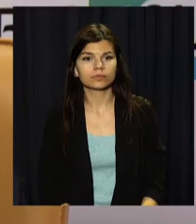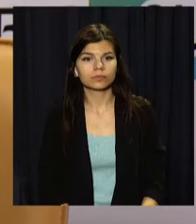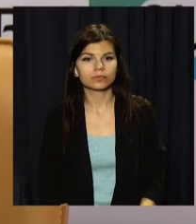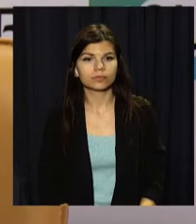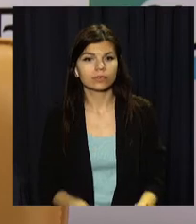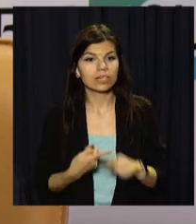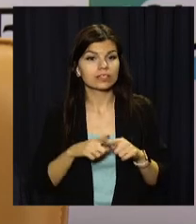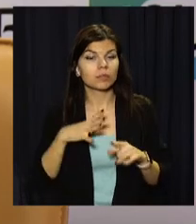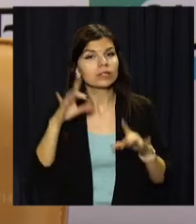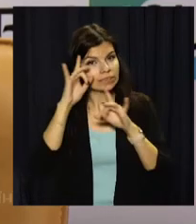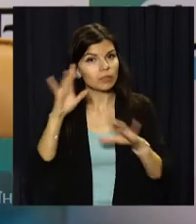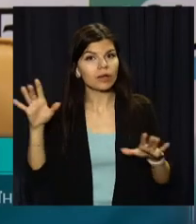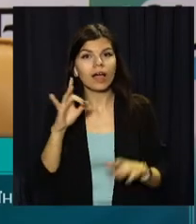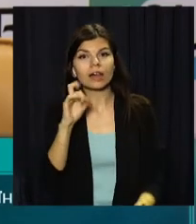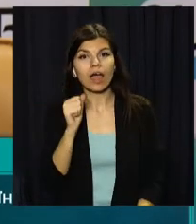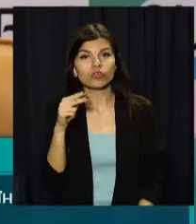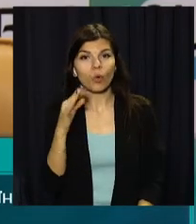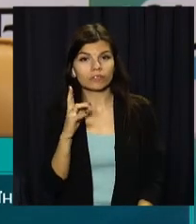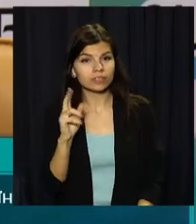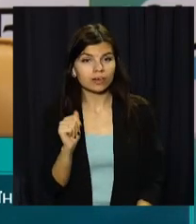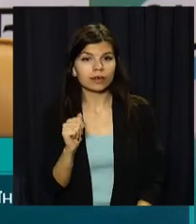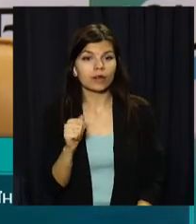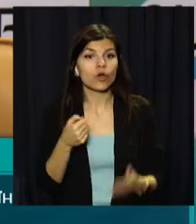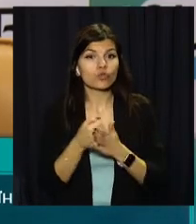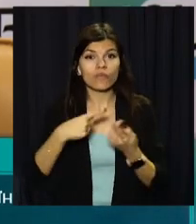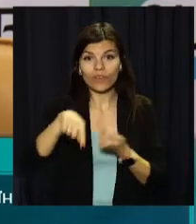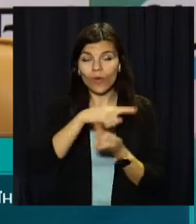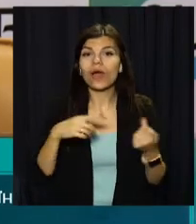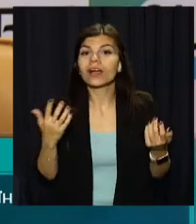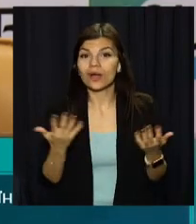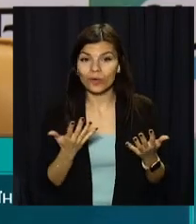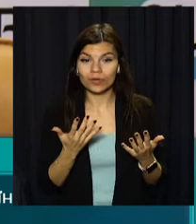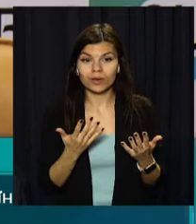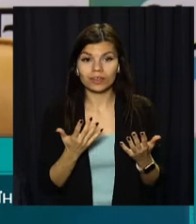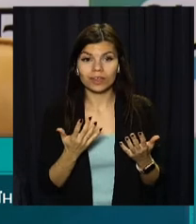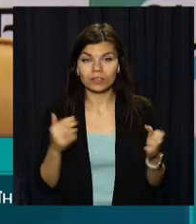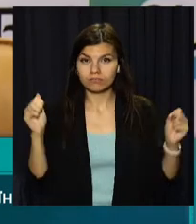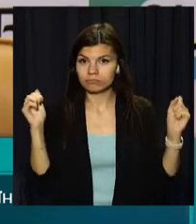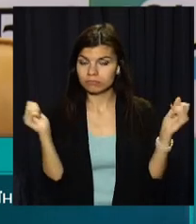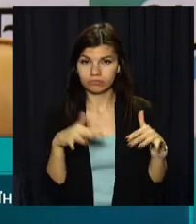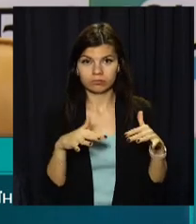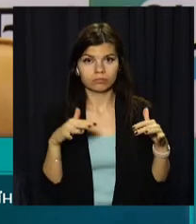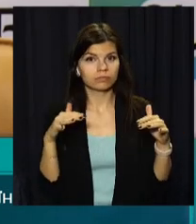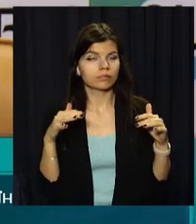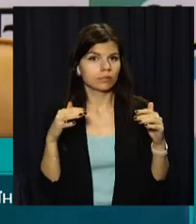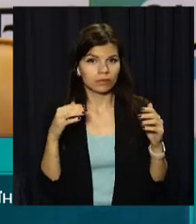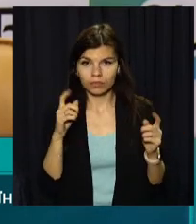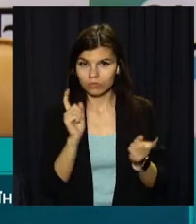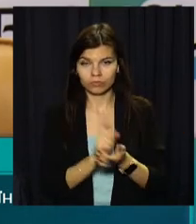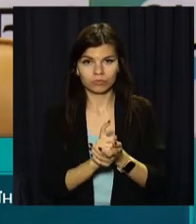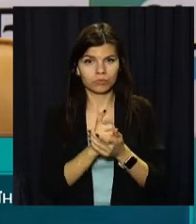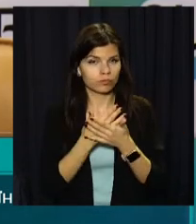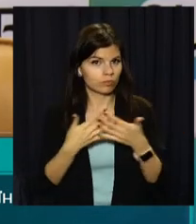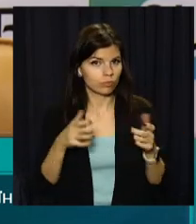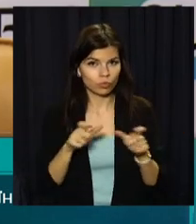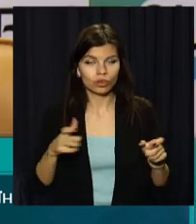Це була знаменита Риндовська, довкола якої збираються непересічні